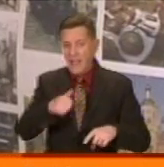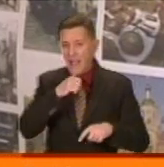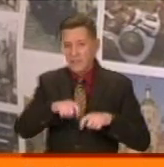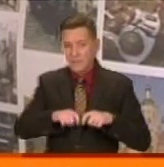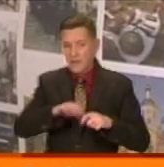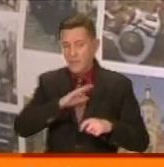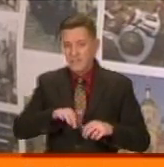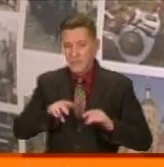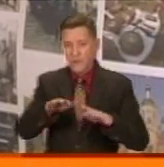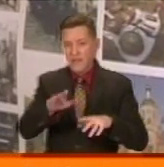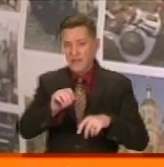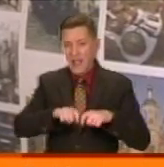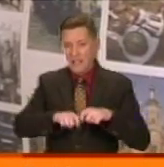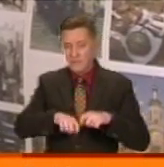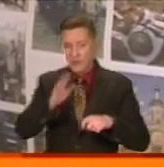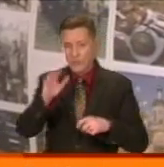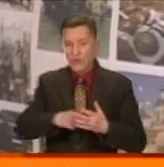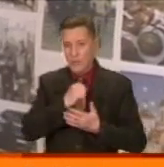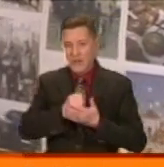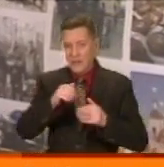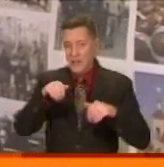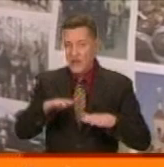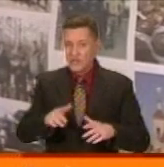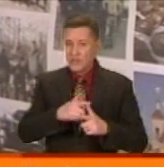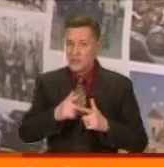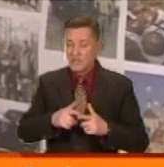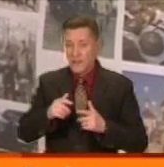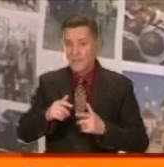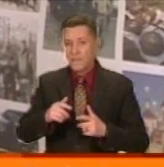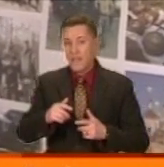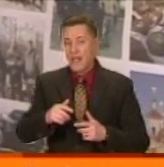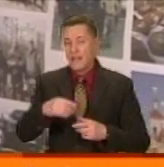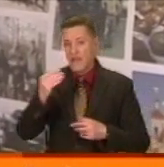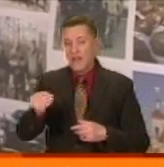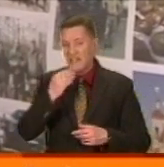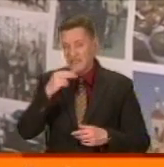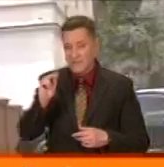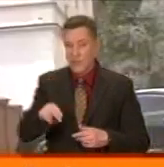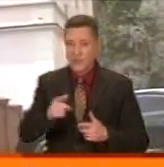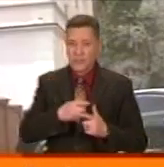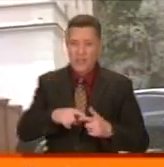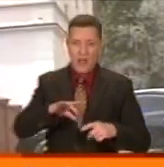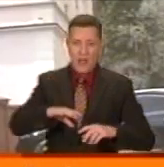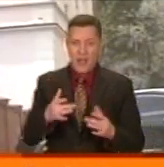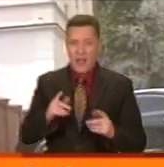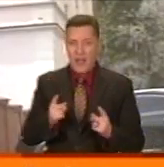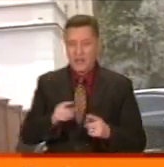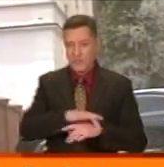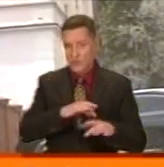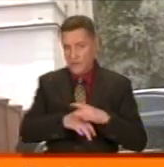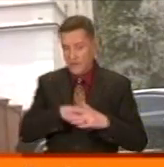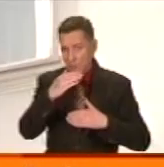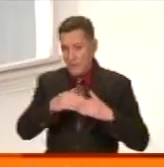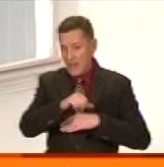експертизи буде прийнято рішення, чи пред'являти її звинувачення, чи її арестовувати. Тим часом у